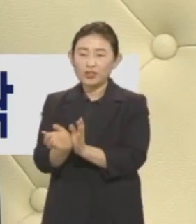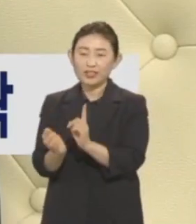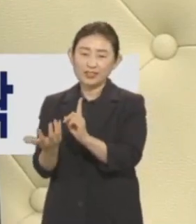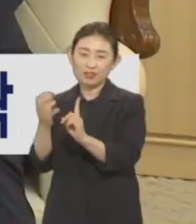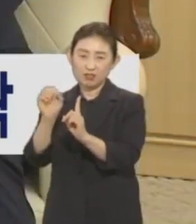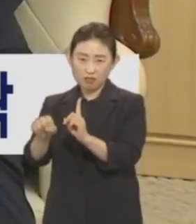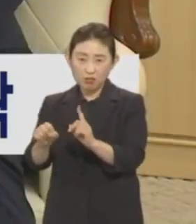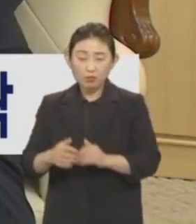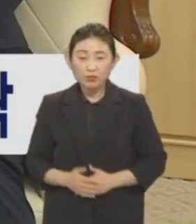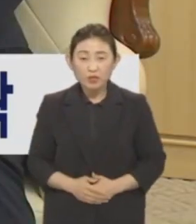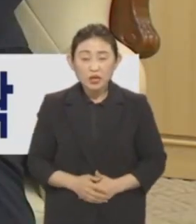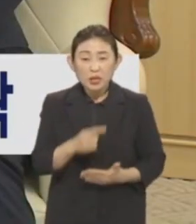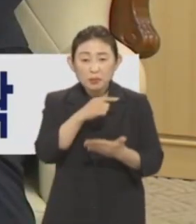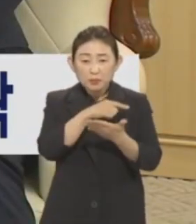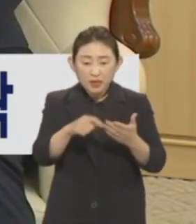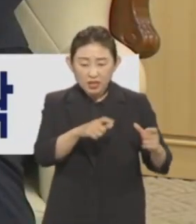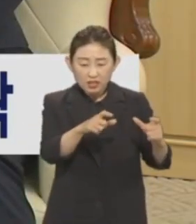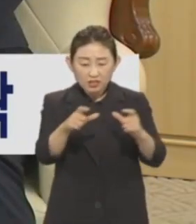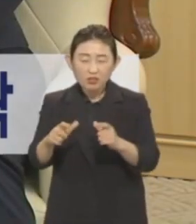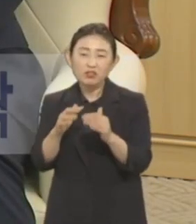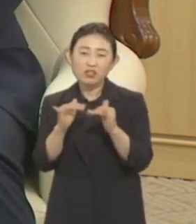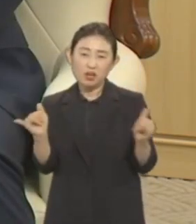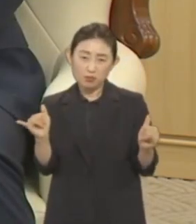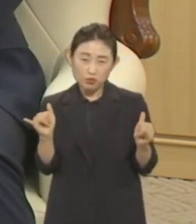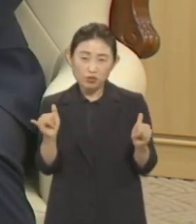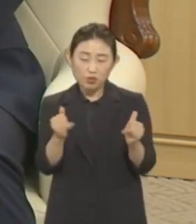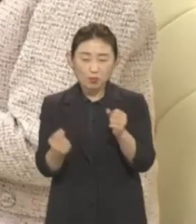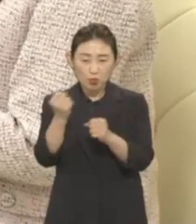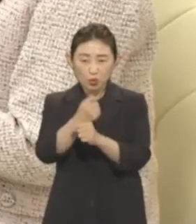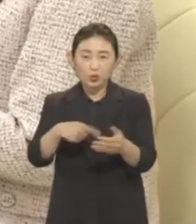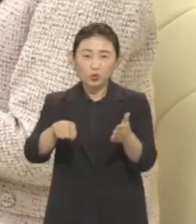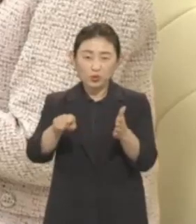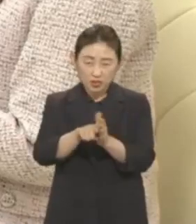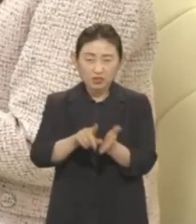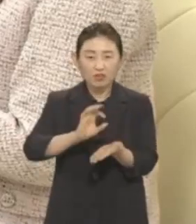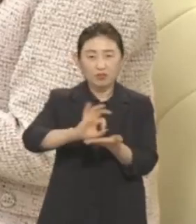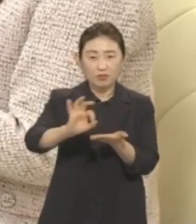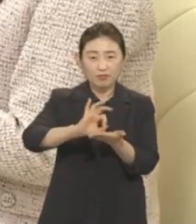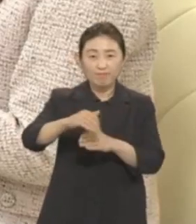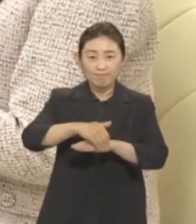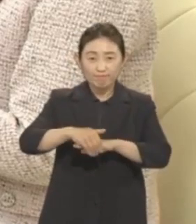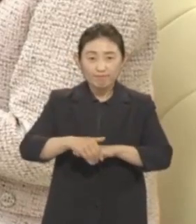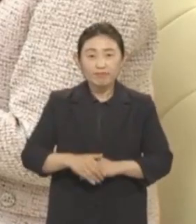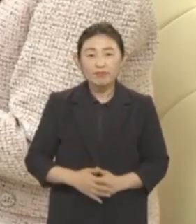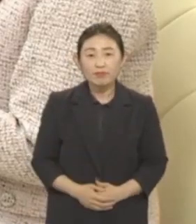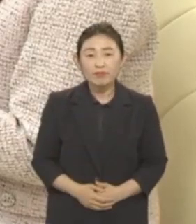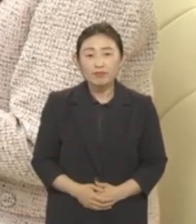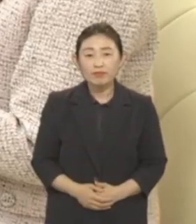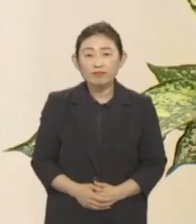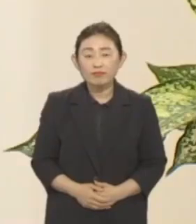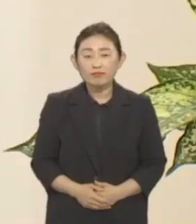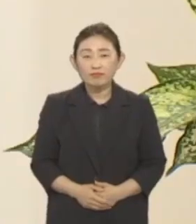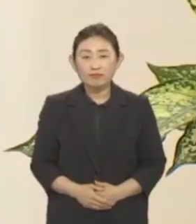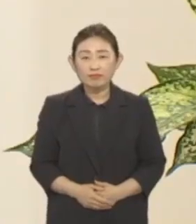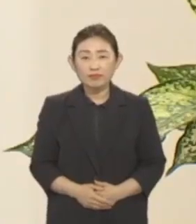지원하며 산불 피해 지역 이재민 구호와 복구를 위한 활동 지원에 쓰일 예정입니다.